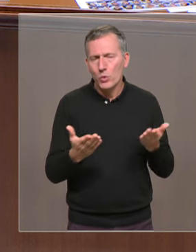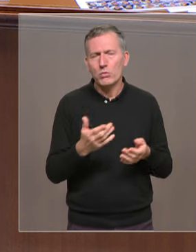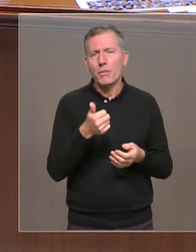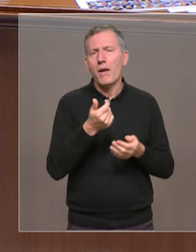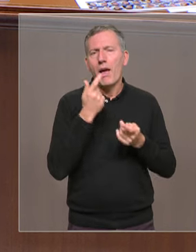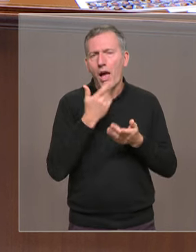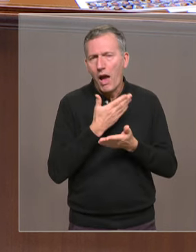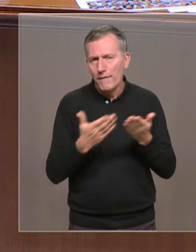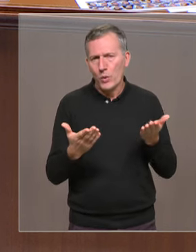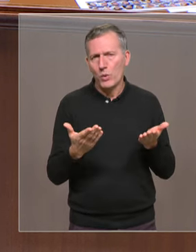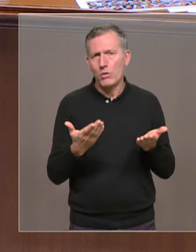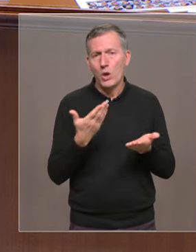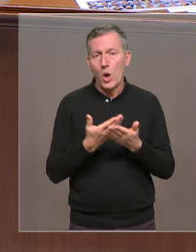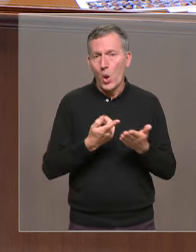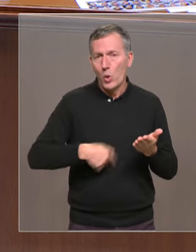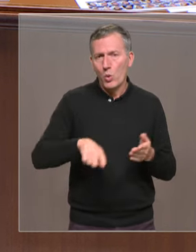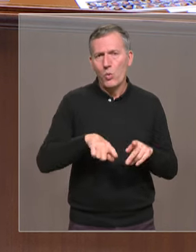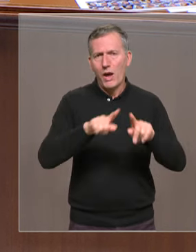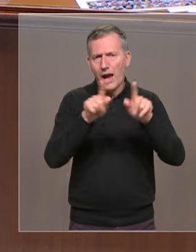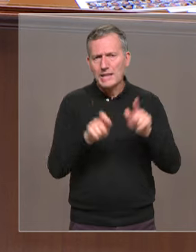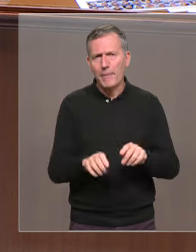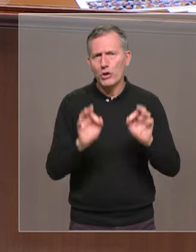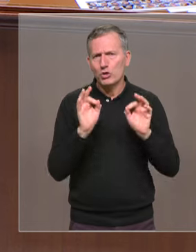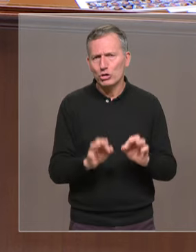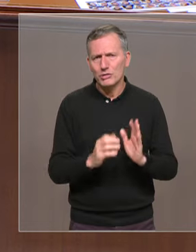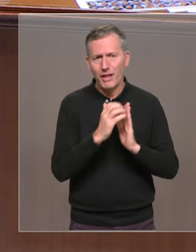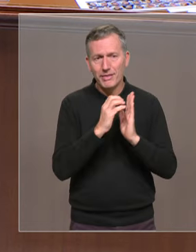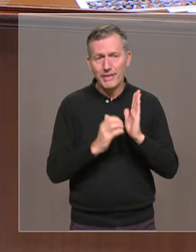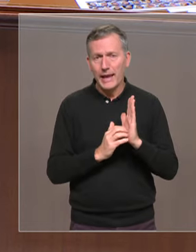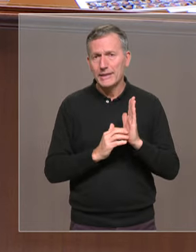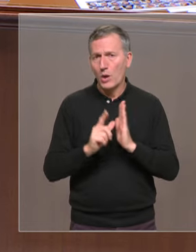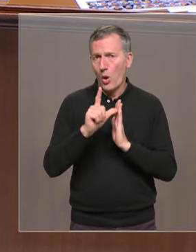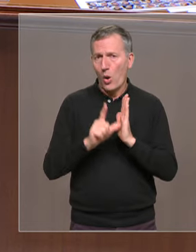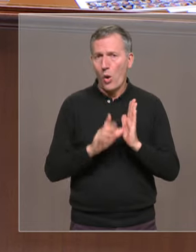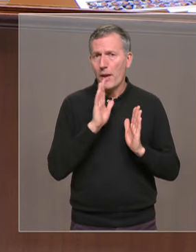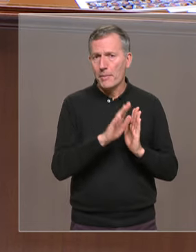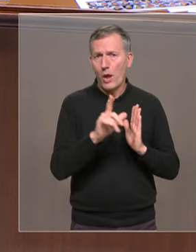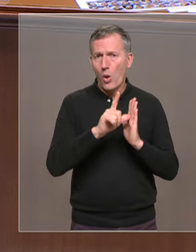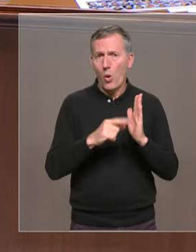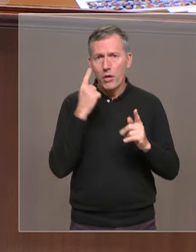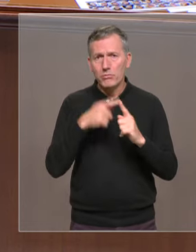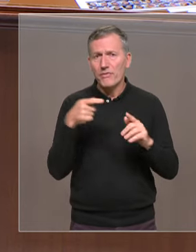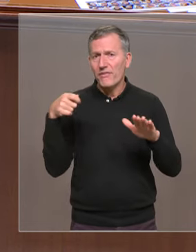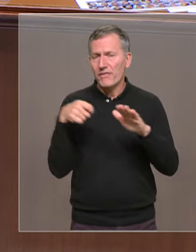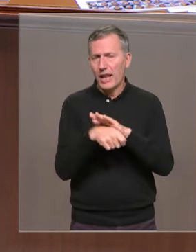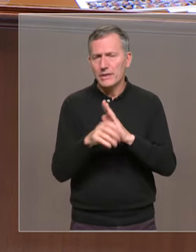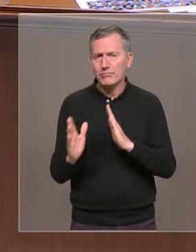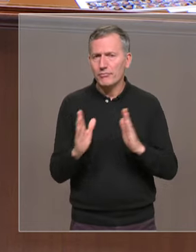reconnaissez avec moi que nous respectons bien les textes et notamment la loi organique sur les lois de finances.